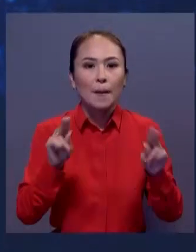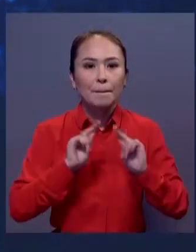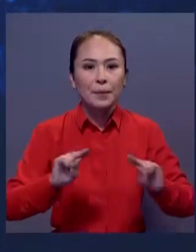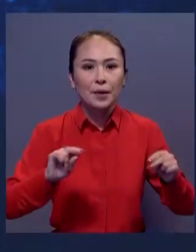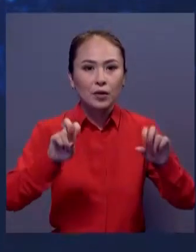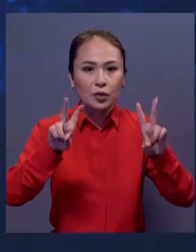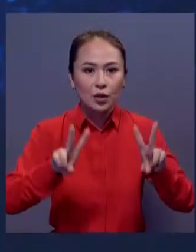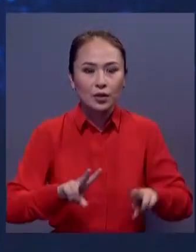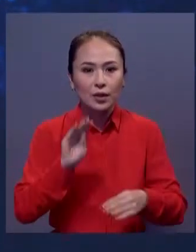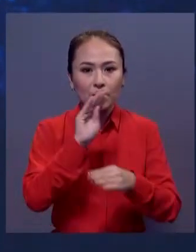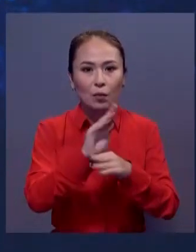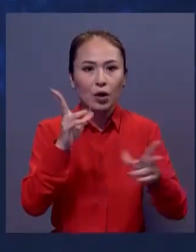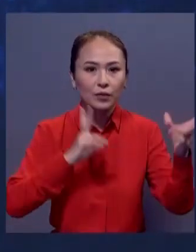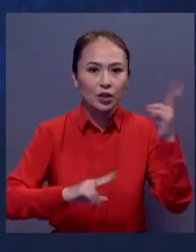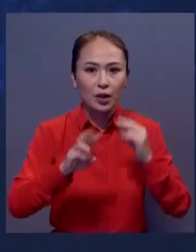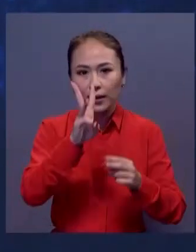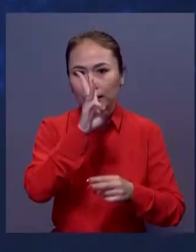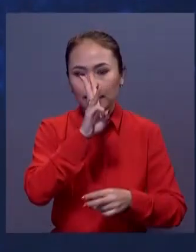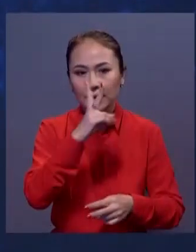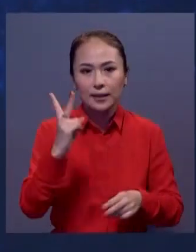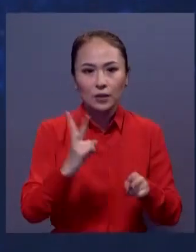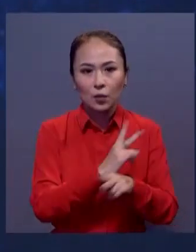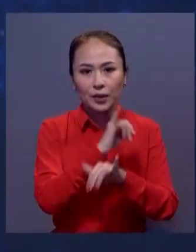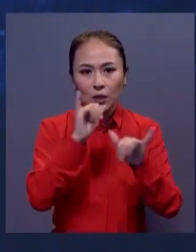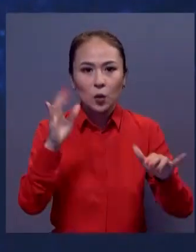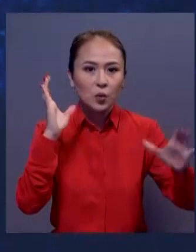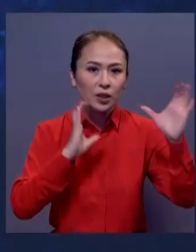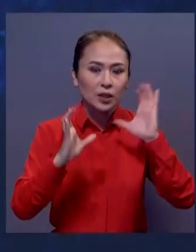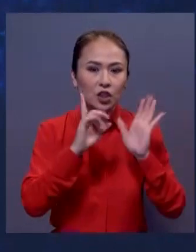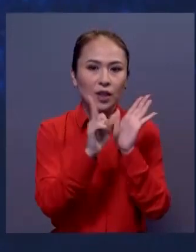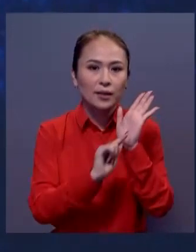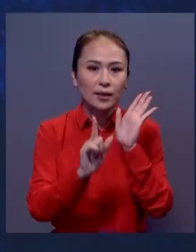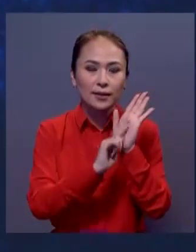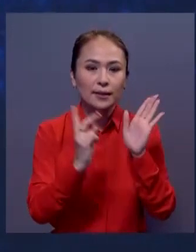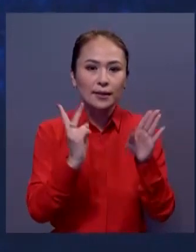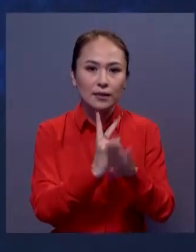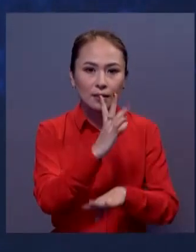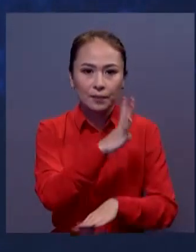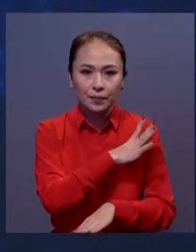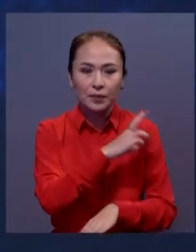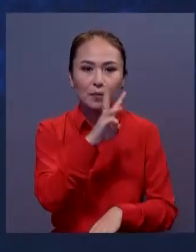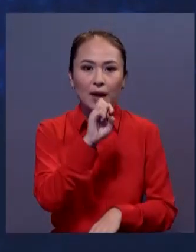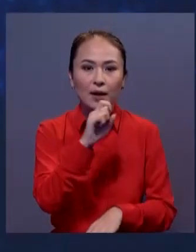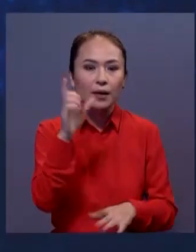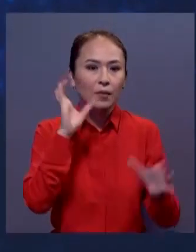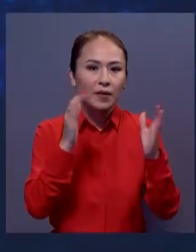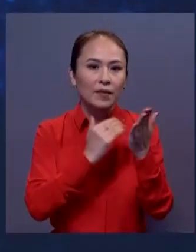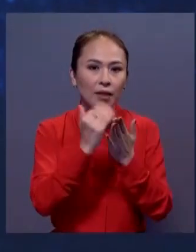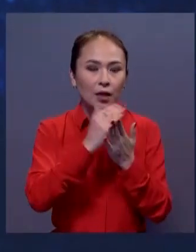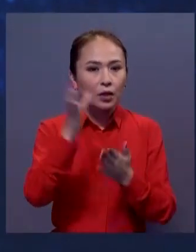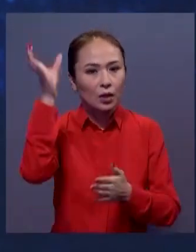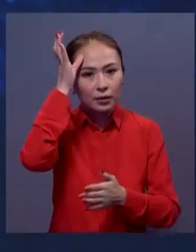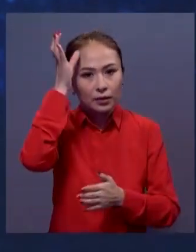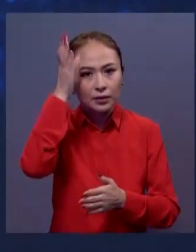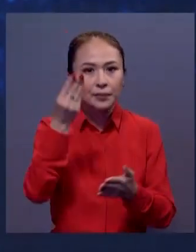Педагог мамандарға сұраныс артып, мұғалімдердің жалақысы 2 есе көбейет. Студенттердің шәкіртақысы 2 есе, магистранттар мен